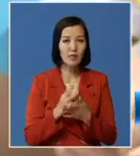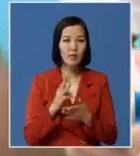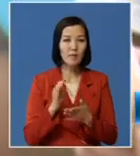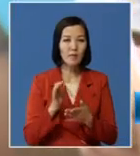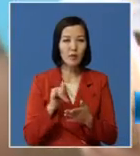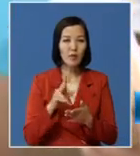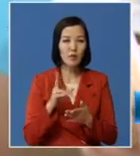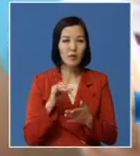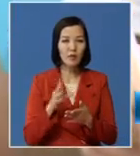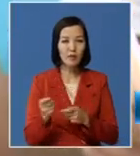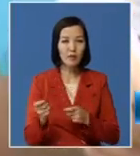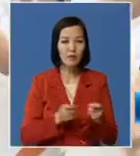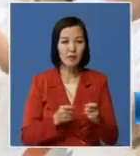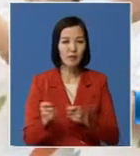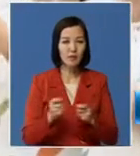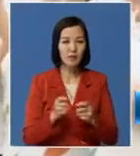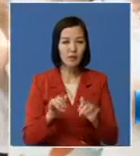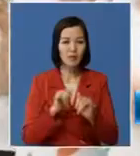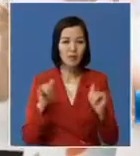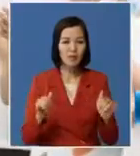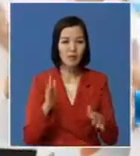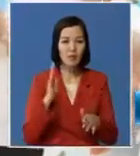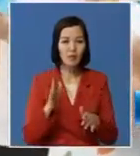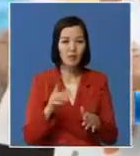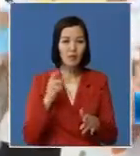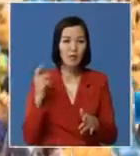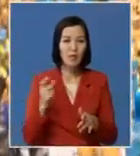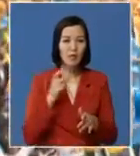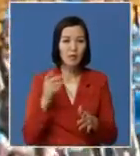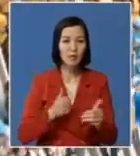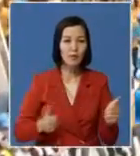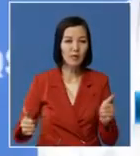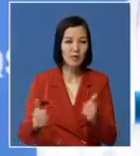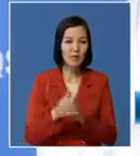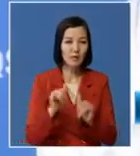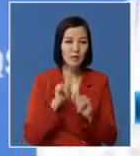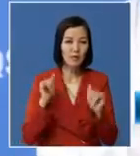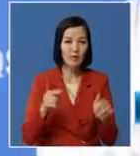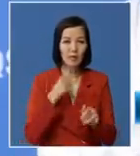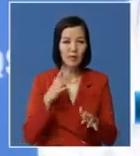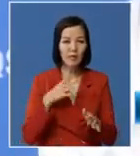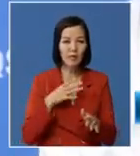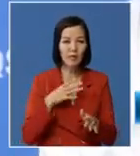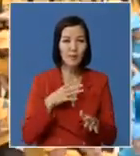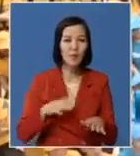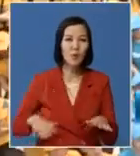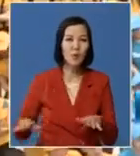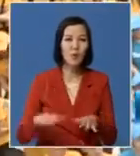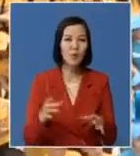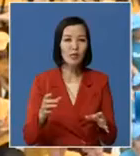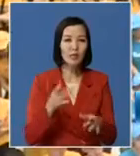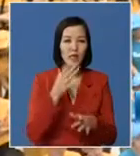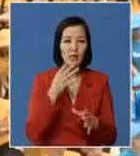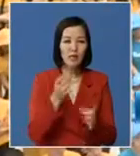егер басқару ісінде ілгерілеу болса, ел экономикасы алға басатындығын тілге тиек етті. Айта кетейік,